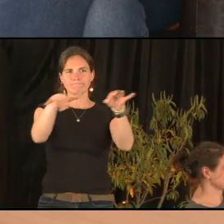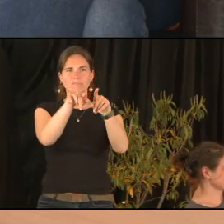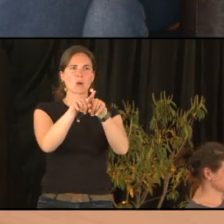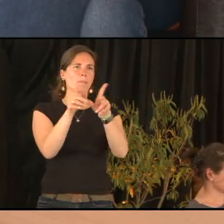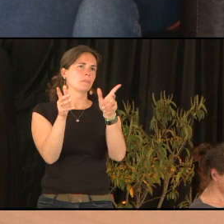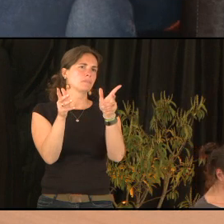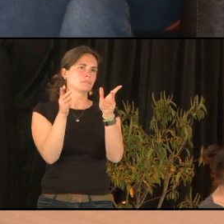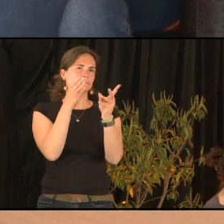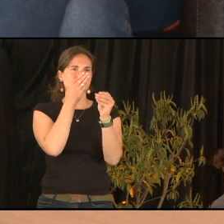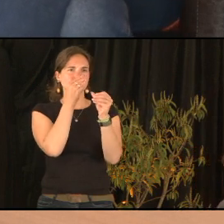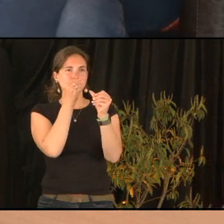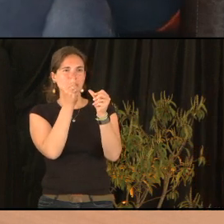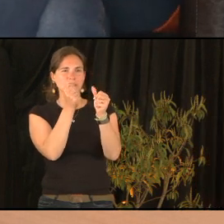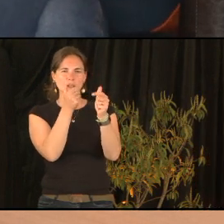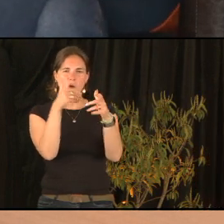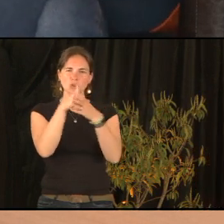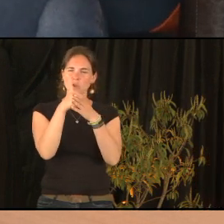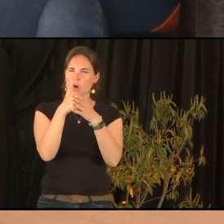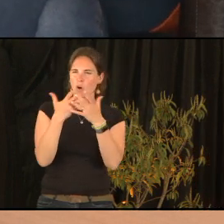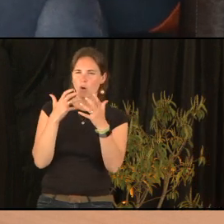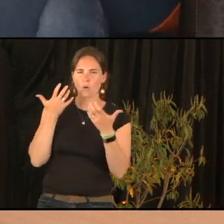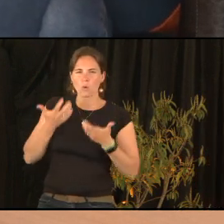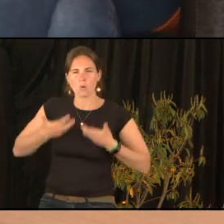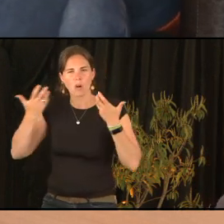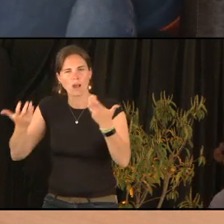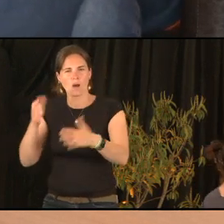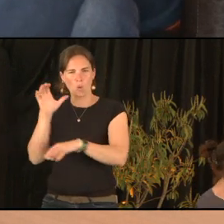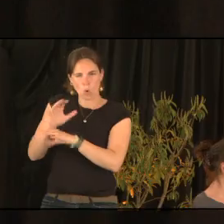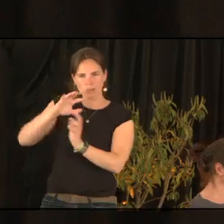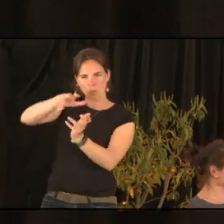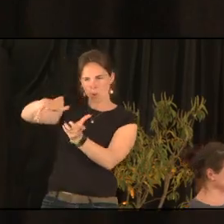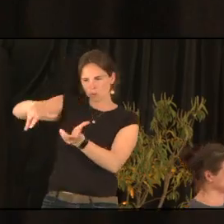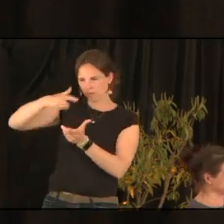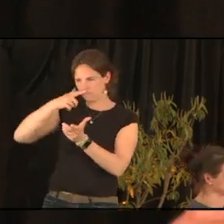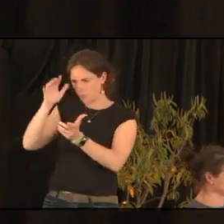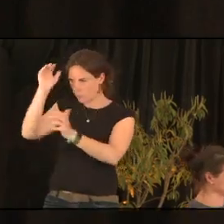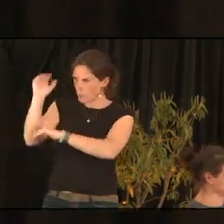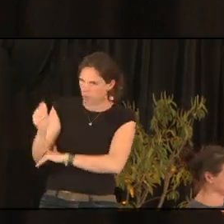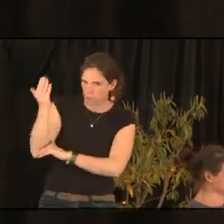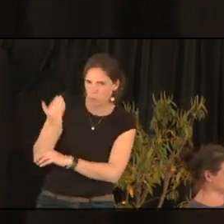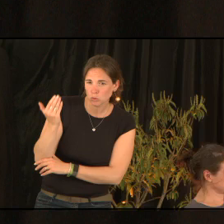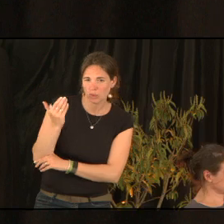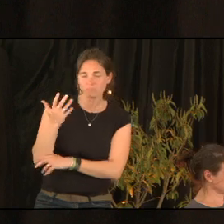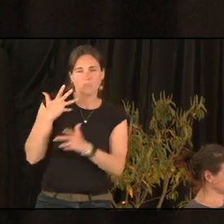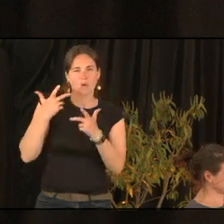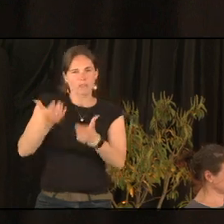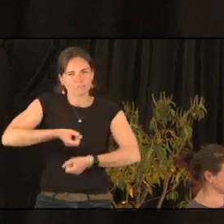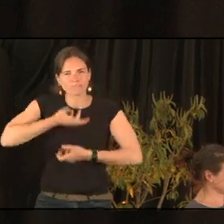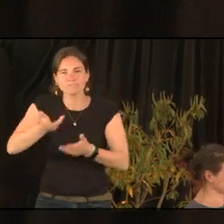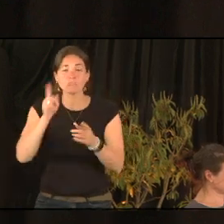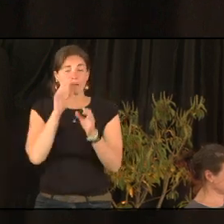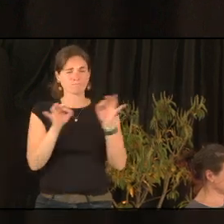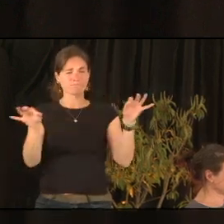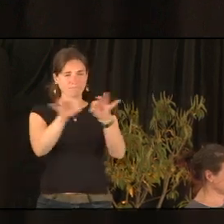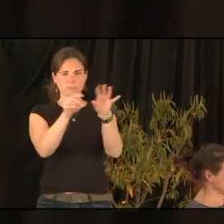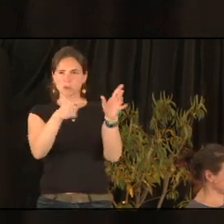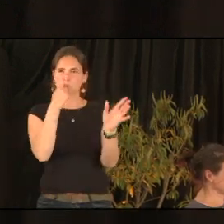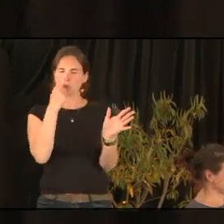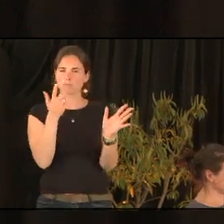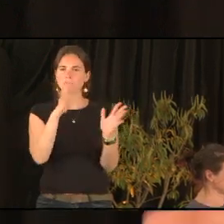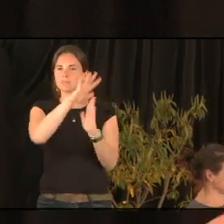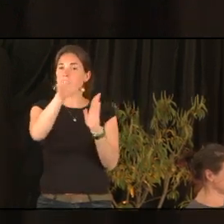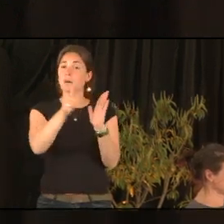ça, c'est le territoire qui a fini par prendre le pouvoir sur la plume, ou c'est l'écrivain qui a gardé un